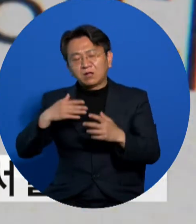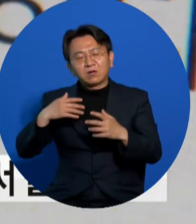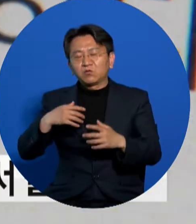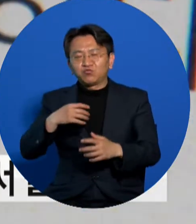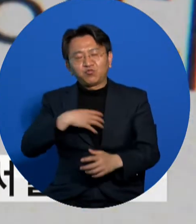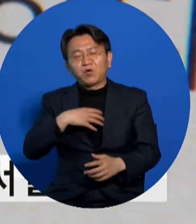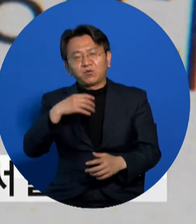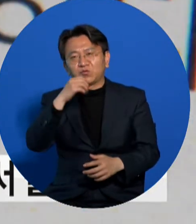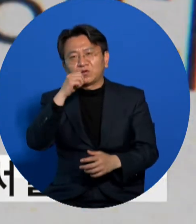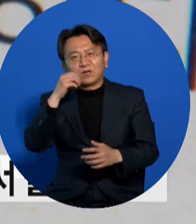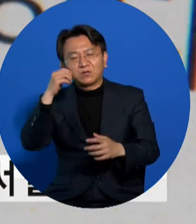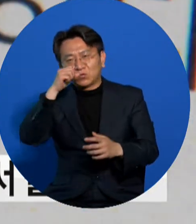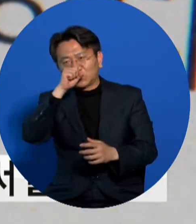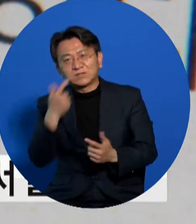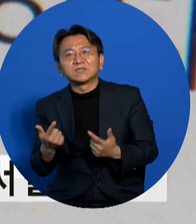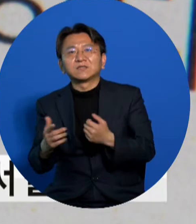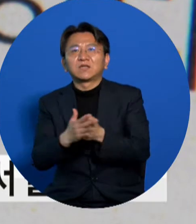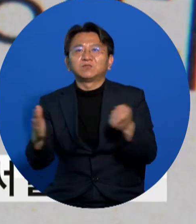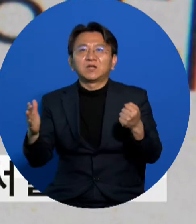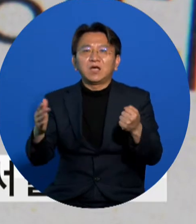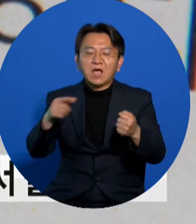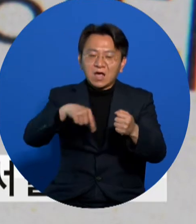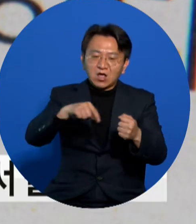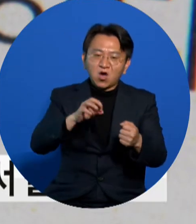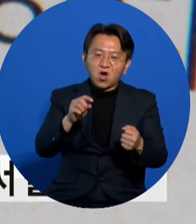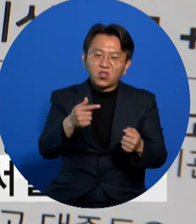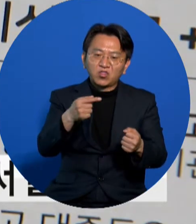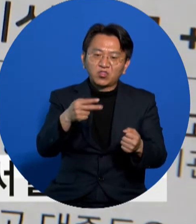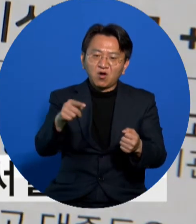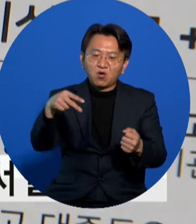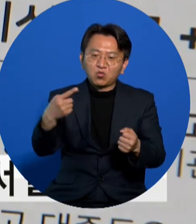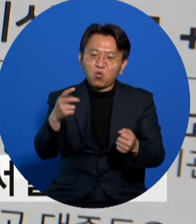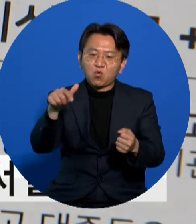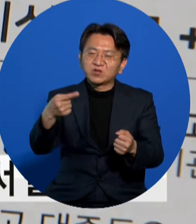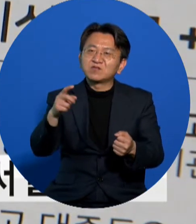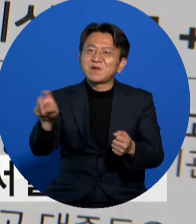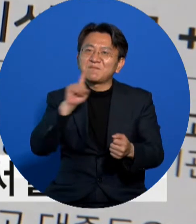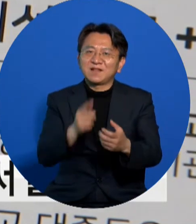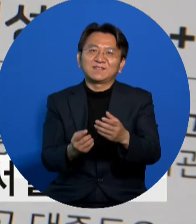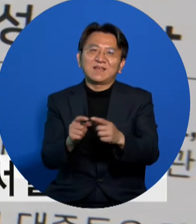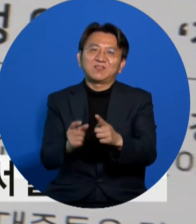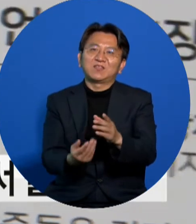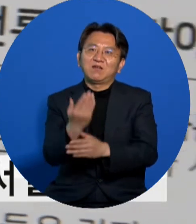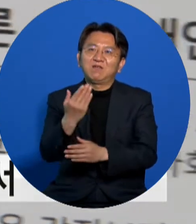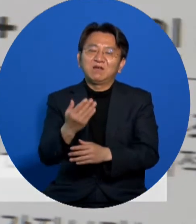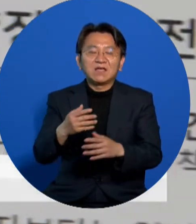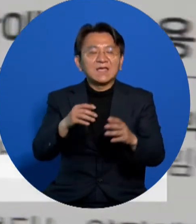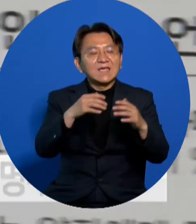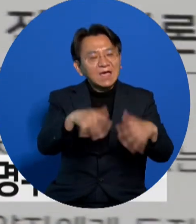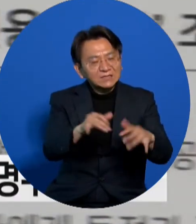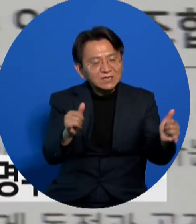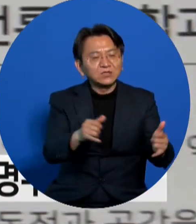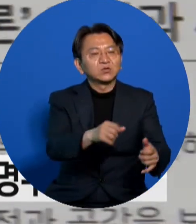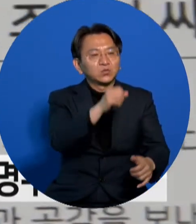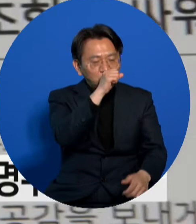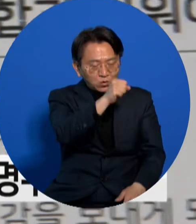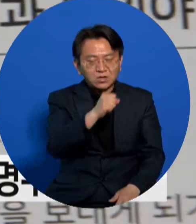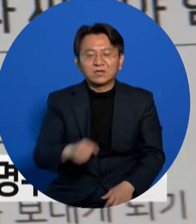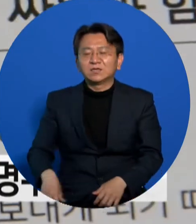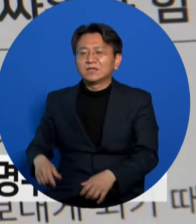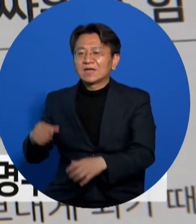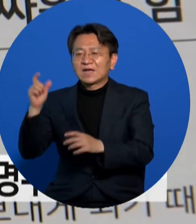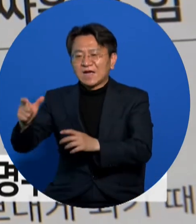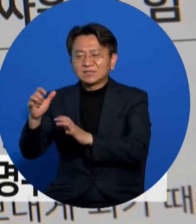불리하다면서 문건 곳곳에 언더도그마라는 말이 등장합니다. 약자는 선하고 강자는 악하다는